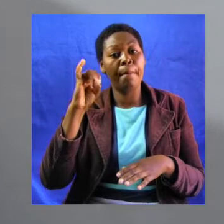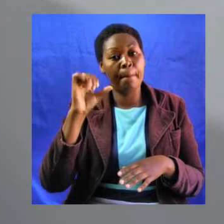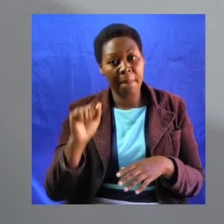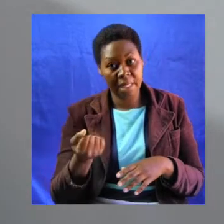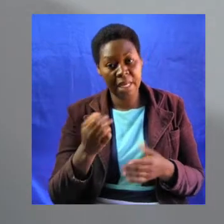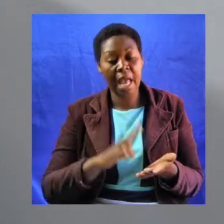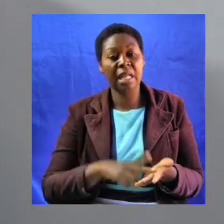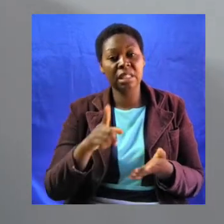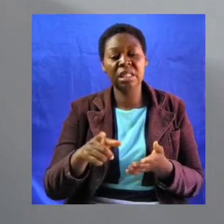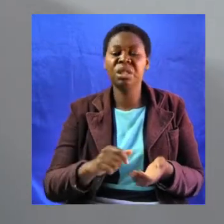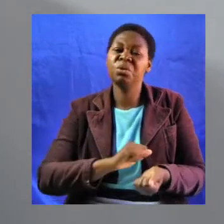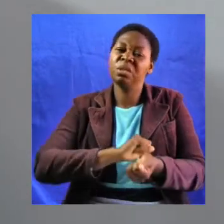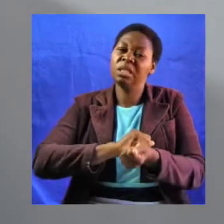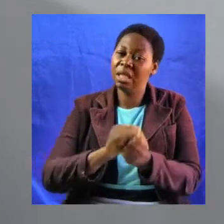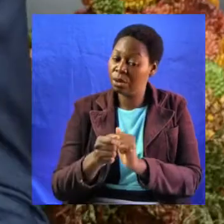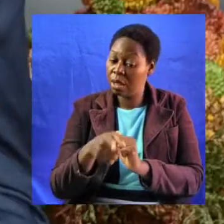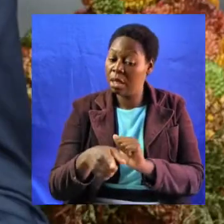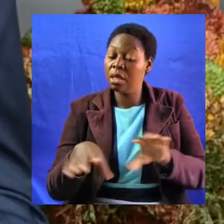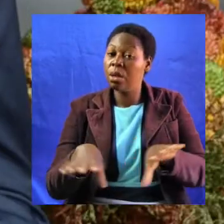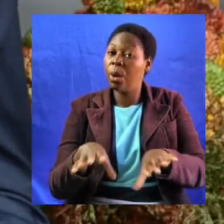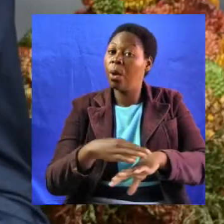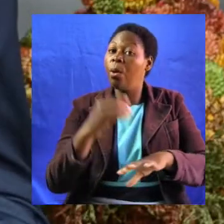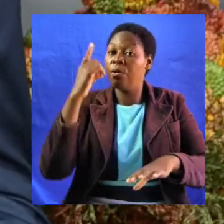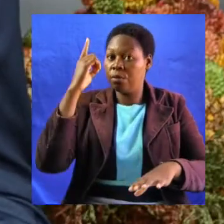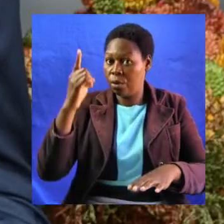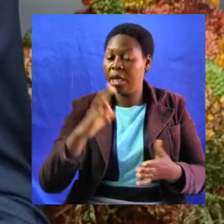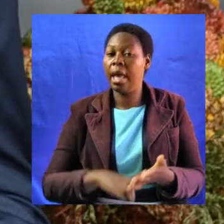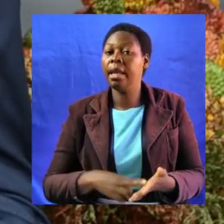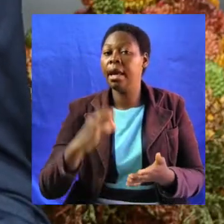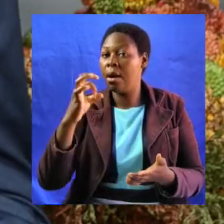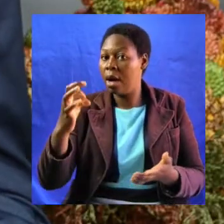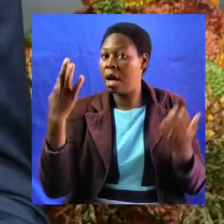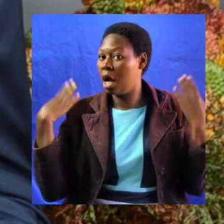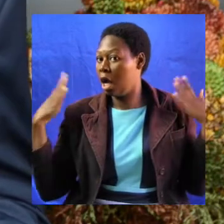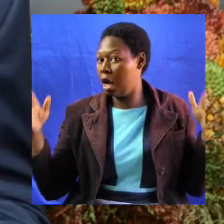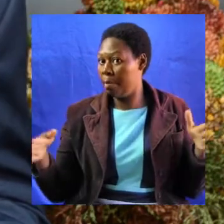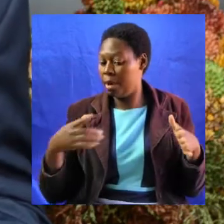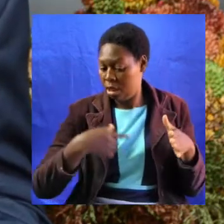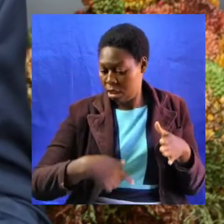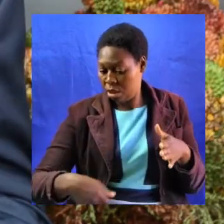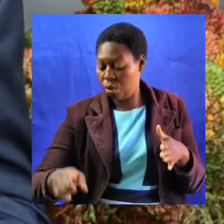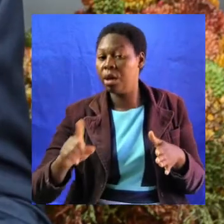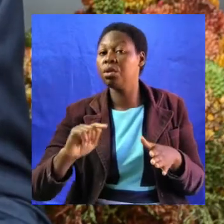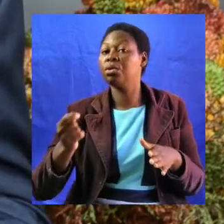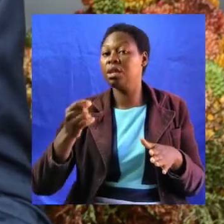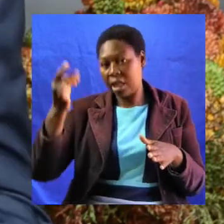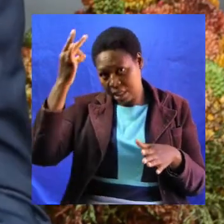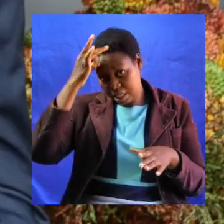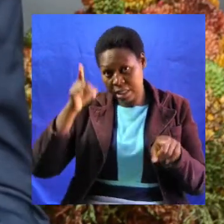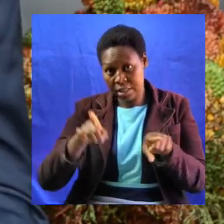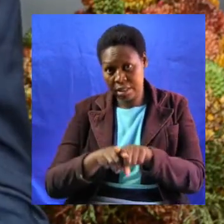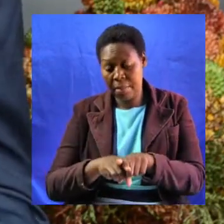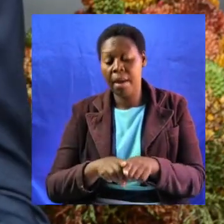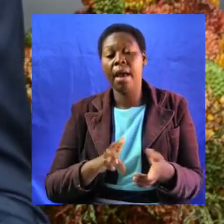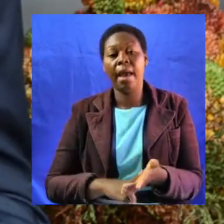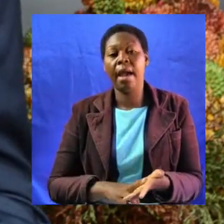zvikanganisike basa raMwari. Yes. Saka Gabriel atumwa ari kuuya kuna mambo umwe chete iye. Yes. Asi